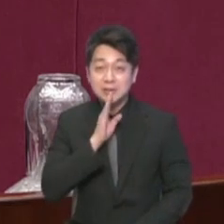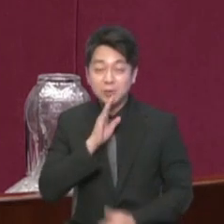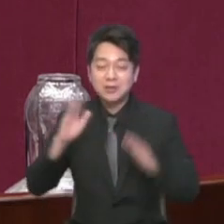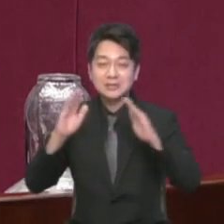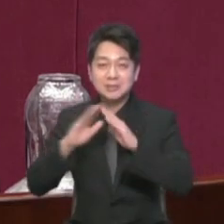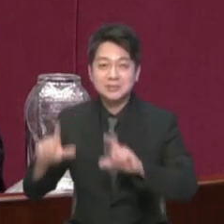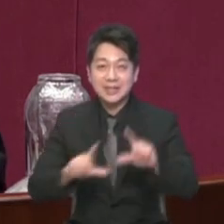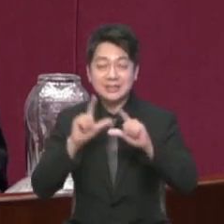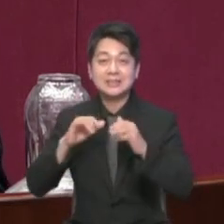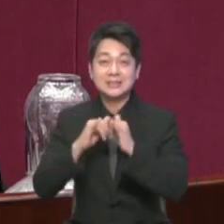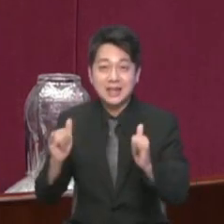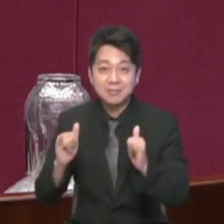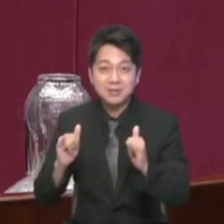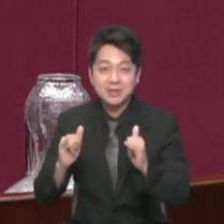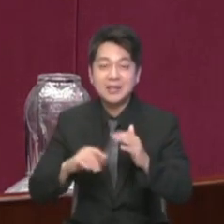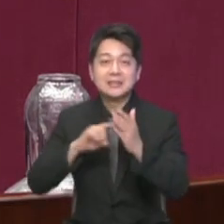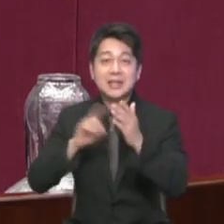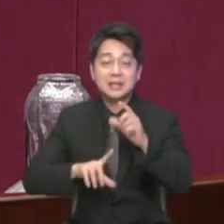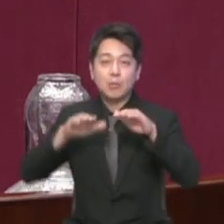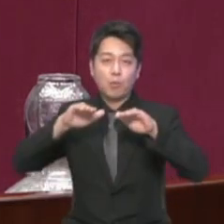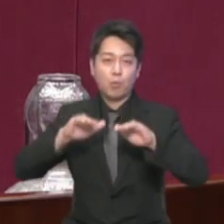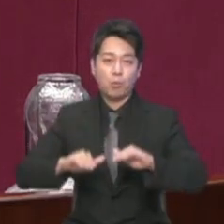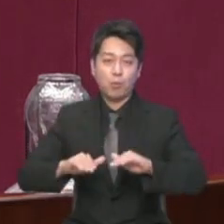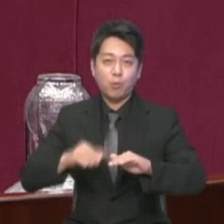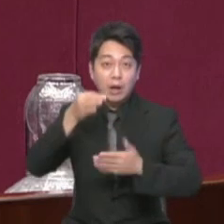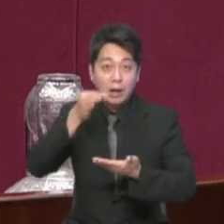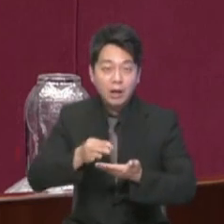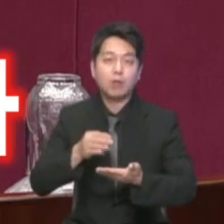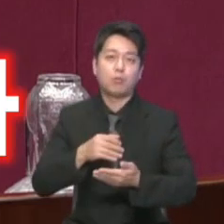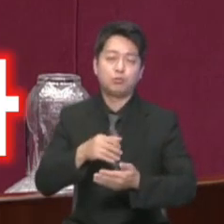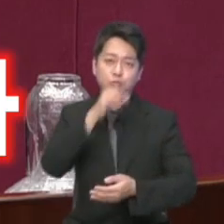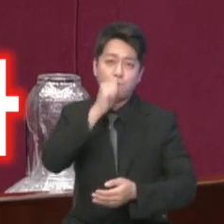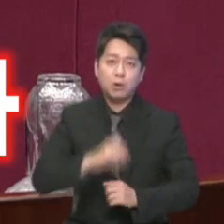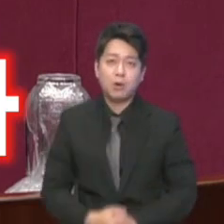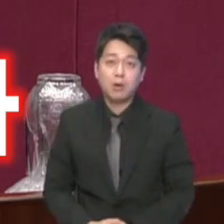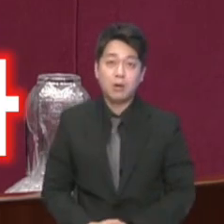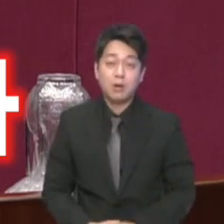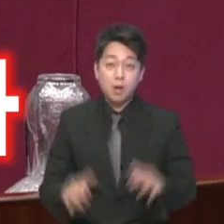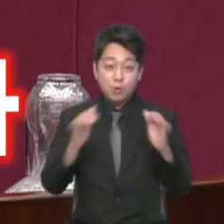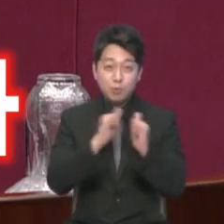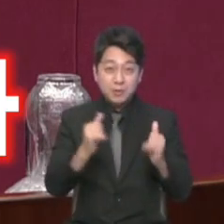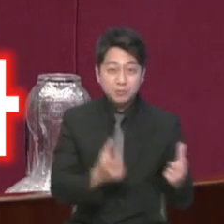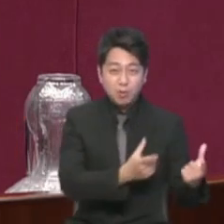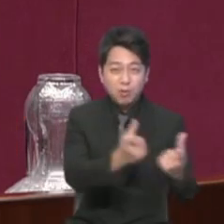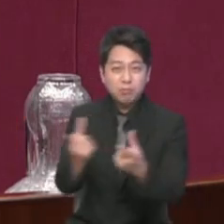마치 모든 주택 소유자들이 세금 폭탄을 맞을 것처럼 주장하는 것은 명백히 허위